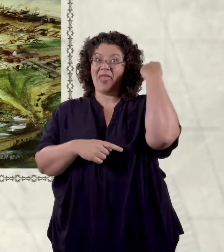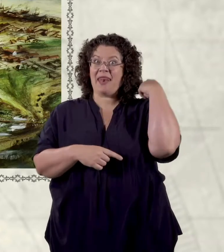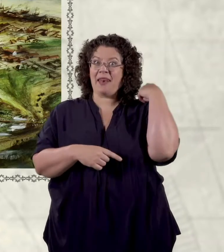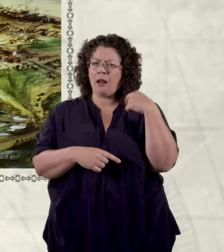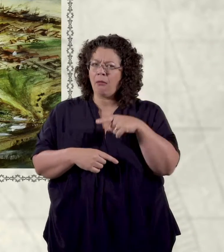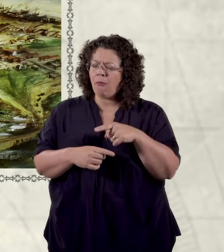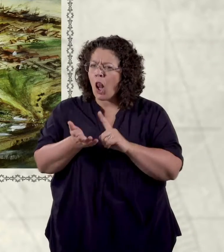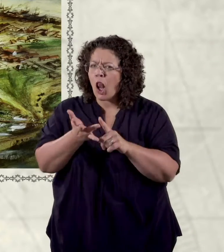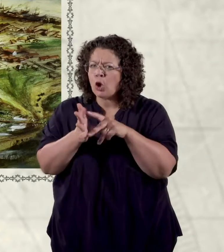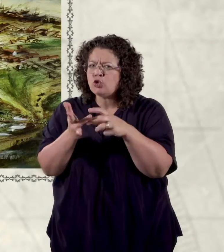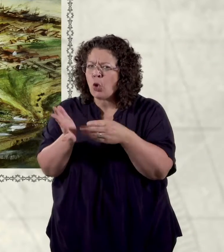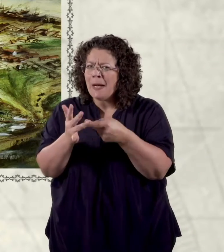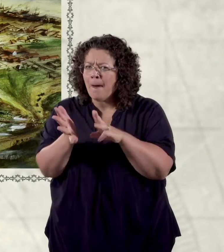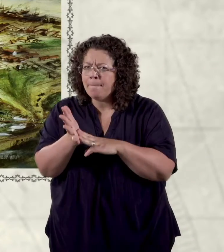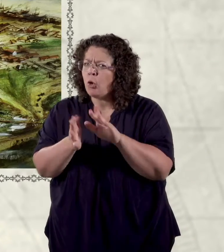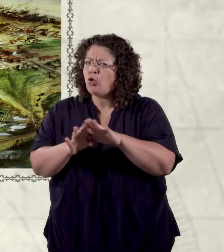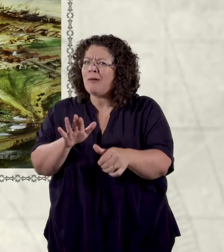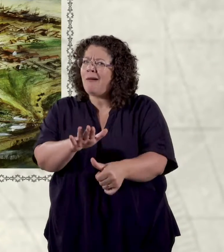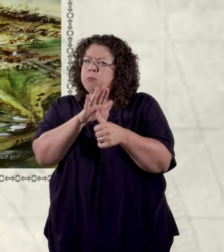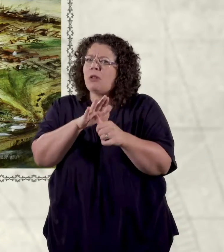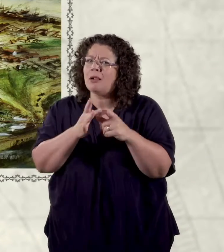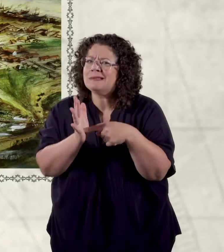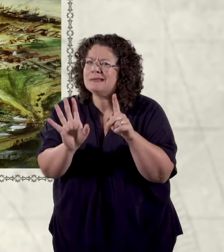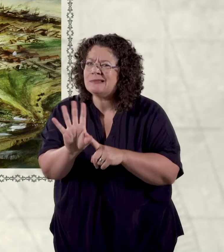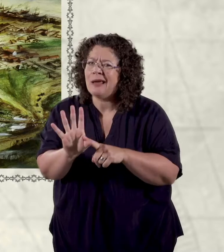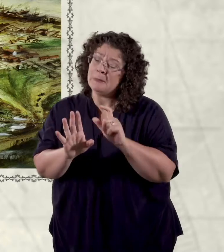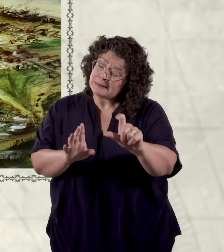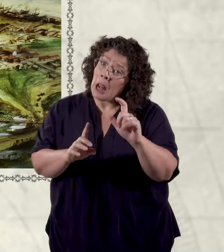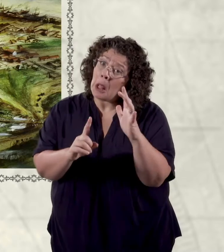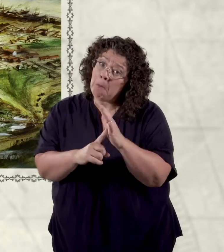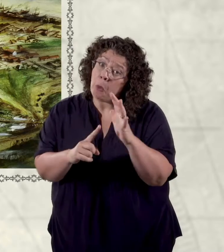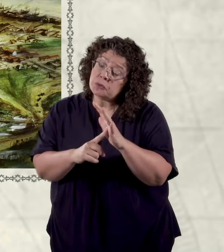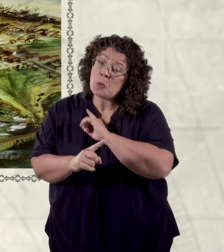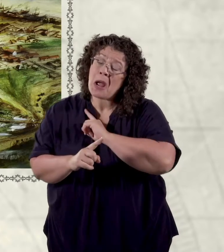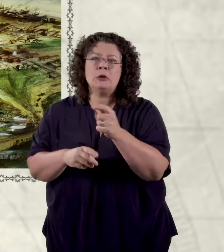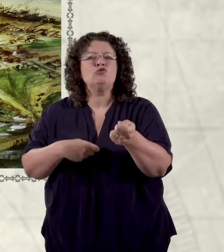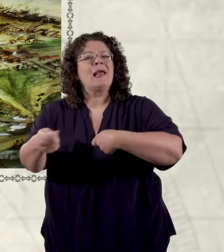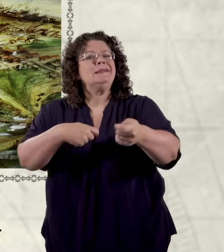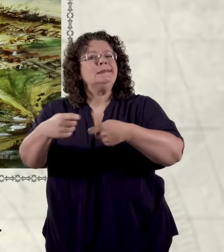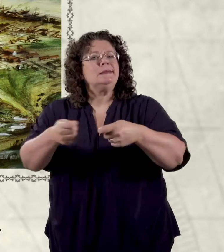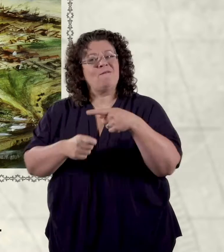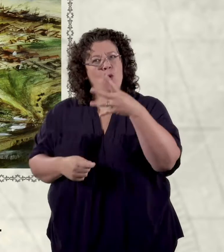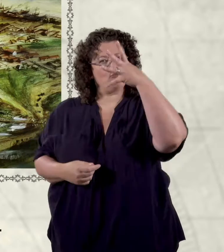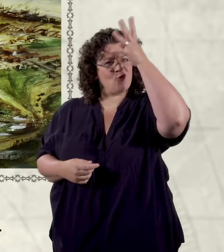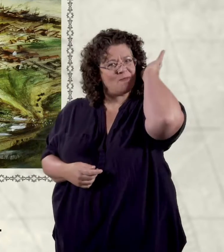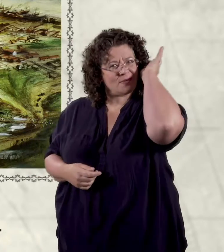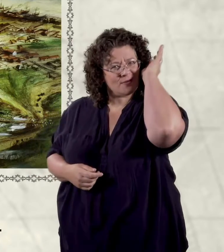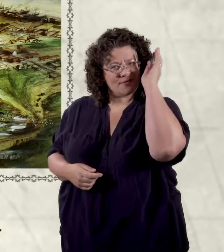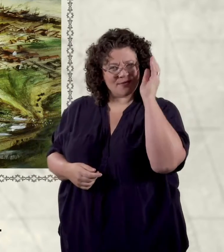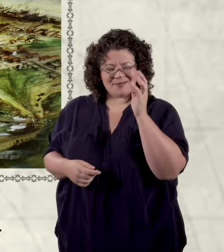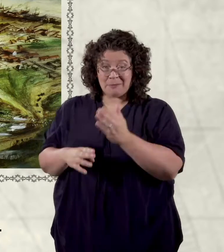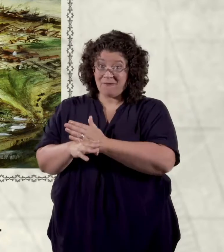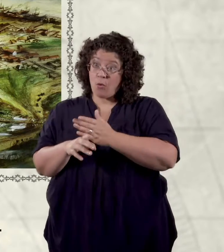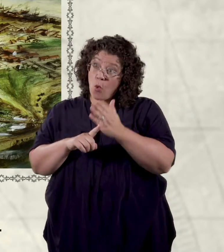Londoniwm yn ganolfan bwysig i'r Rhufeiniaid, doedd hi ddim yn brif ddinas bryd hynny, cofiwch. Ond ta waith, cyn